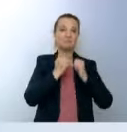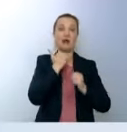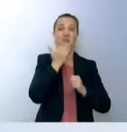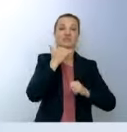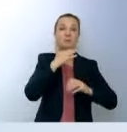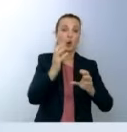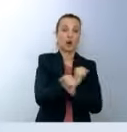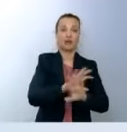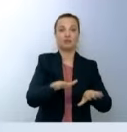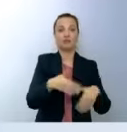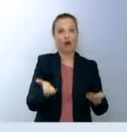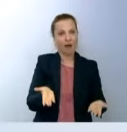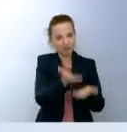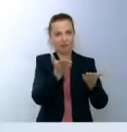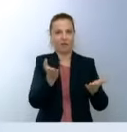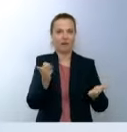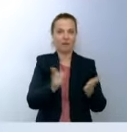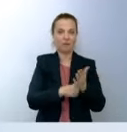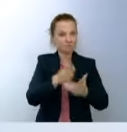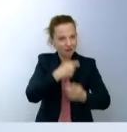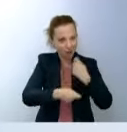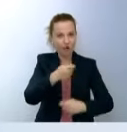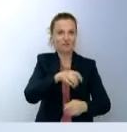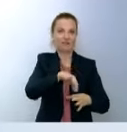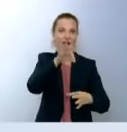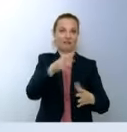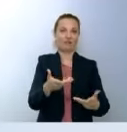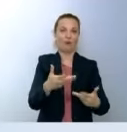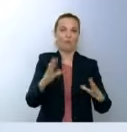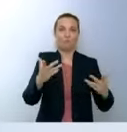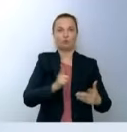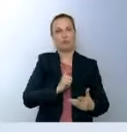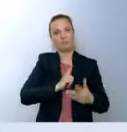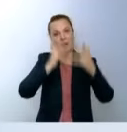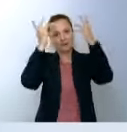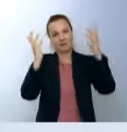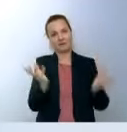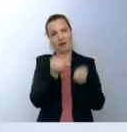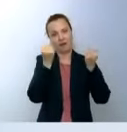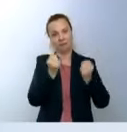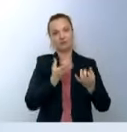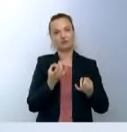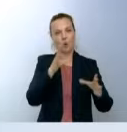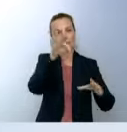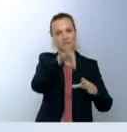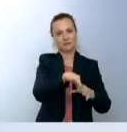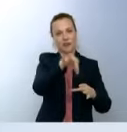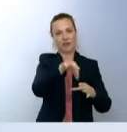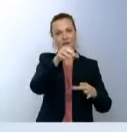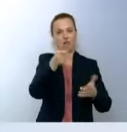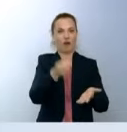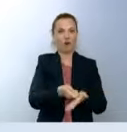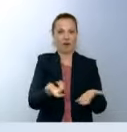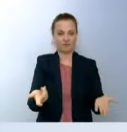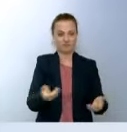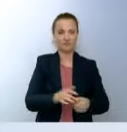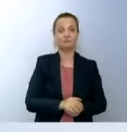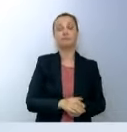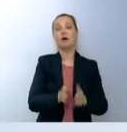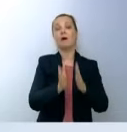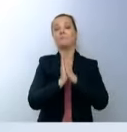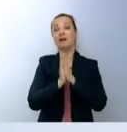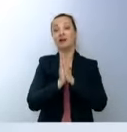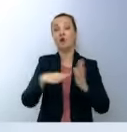αξιοποιήσει αυτή τη μοναδική ευκαιρία που η κυβέρνηση του κυριάκου μητσοτάκη μας παρέχει να κάνουμε όλοι τις